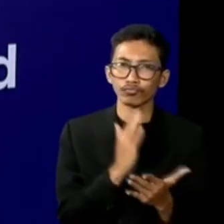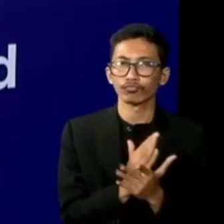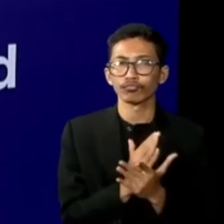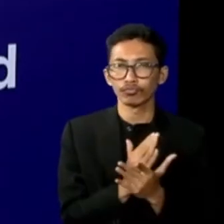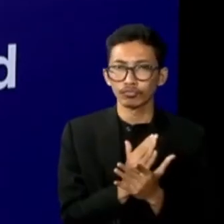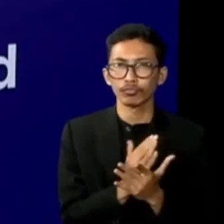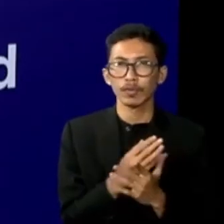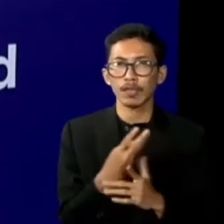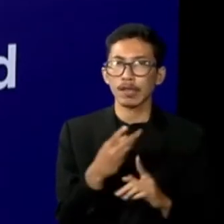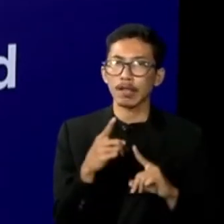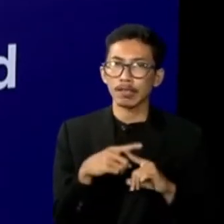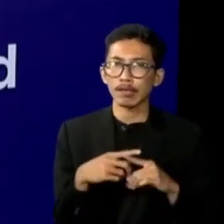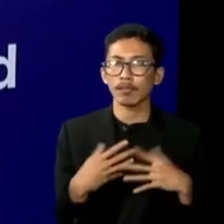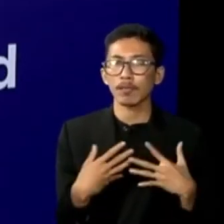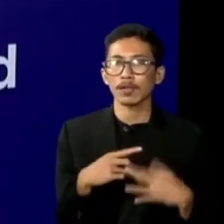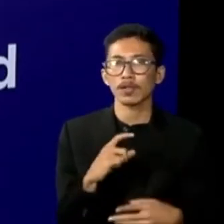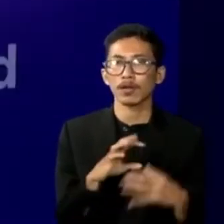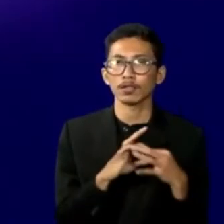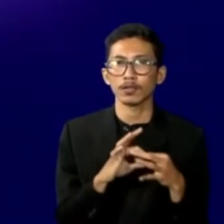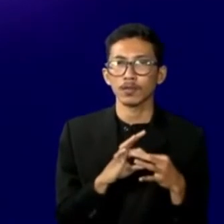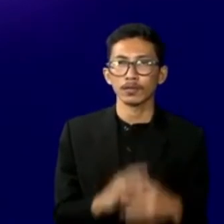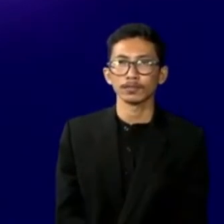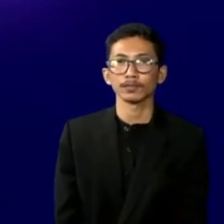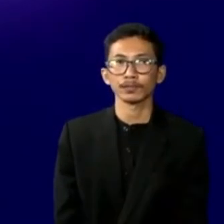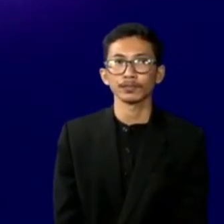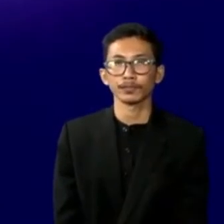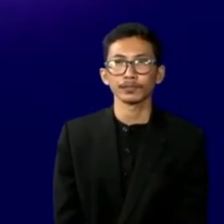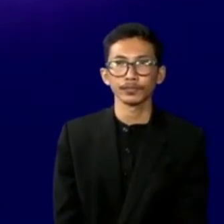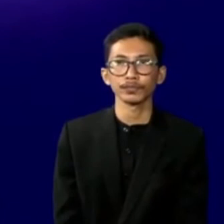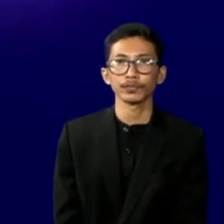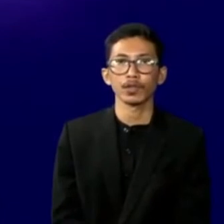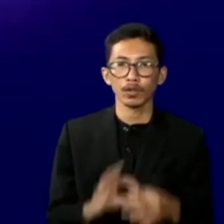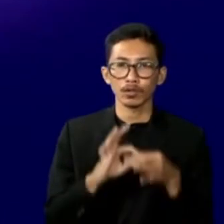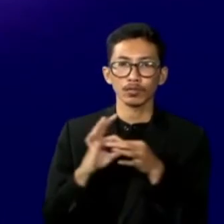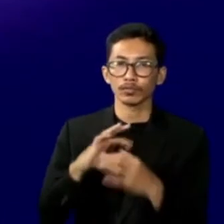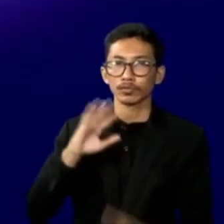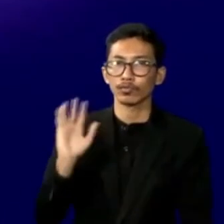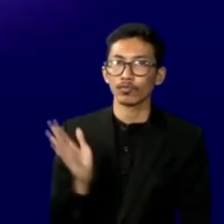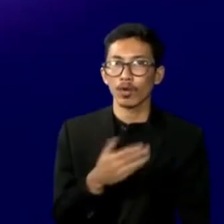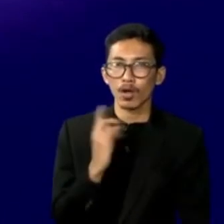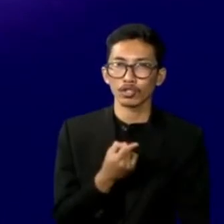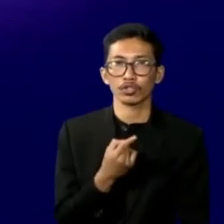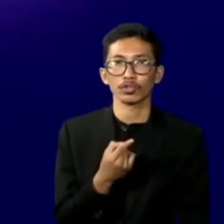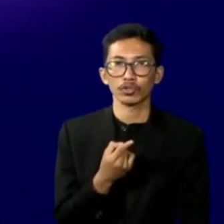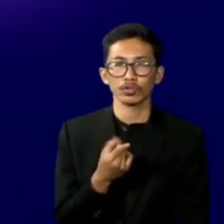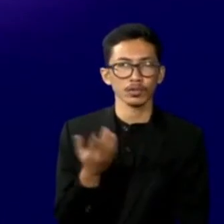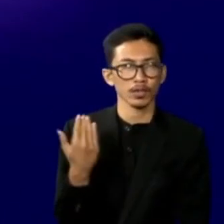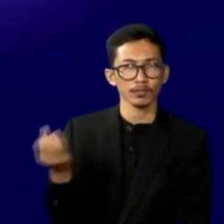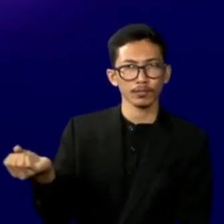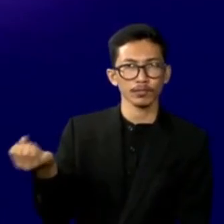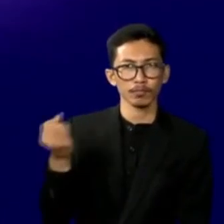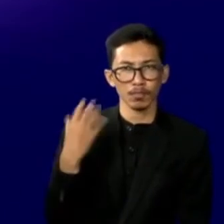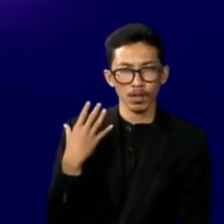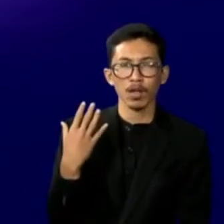efektif serasa bekerjasama perlu dilakukan dengan semua pihak ya tadi seperti kita diskusikan